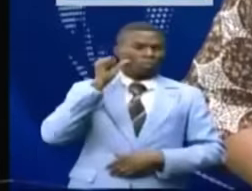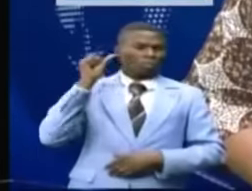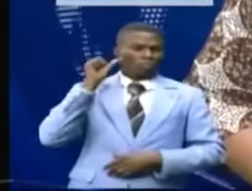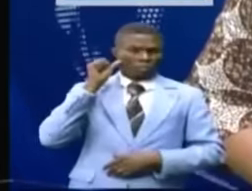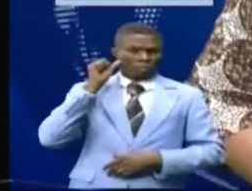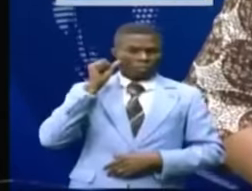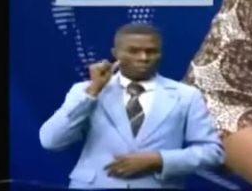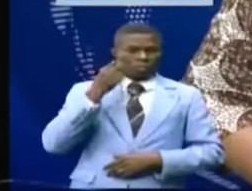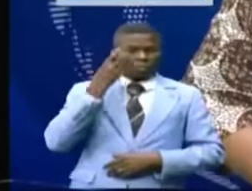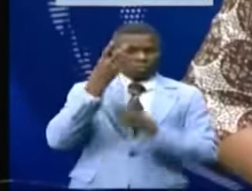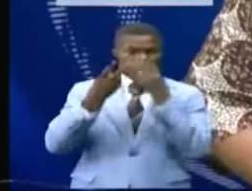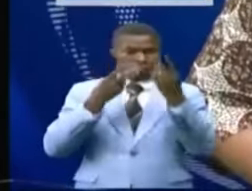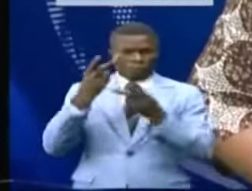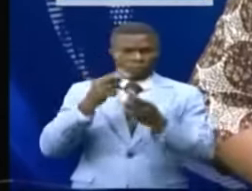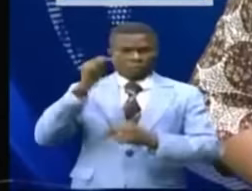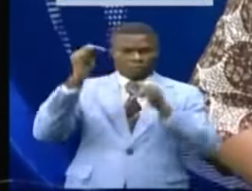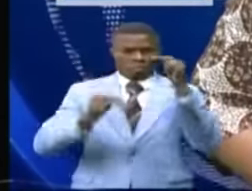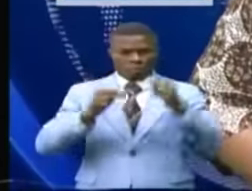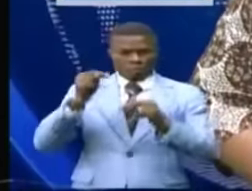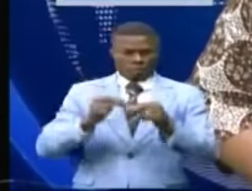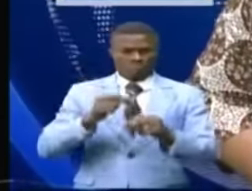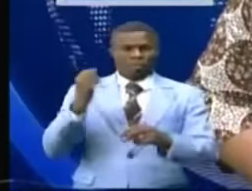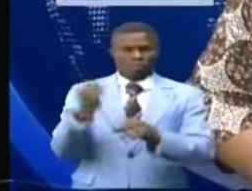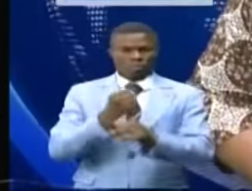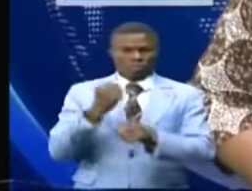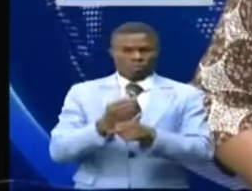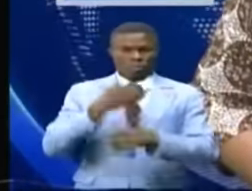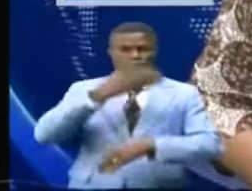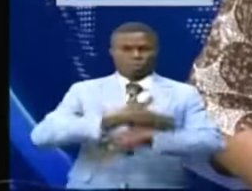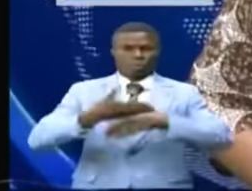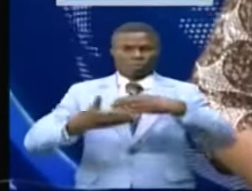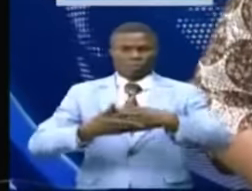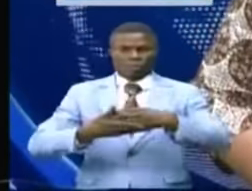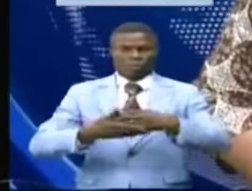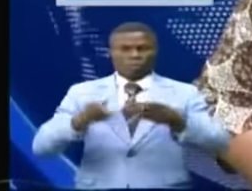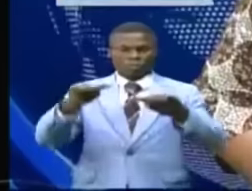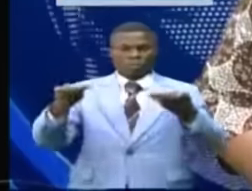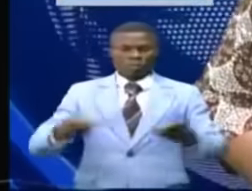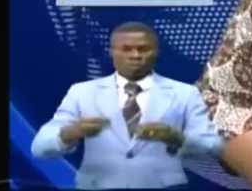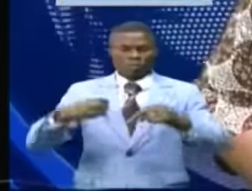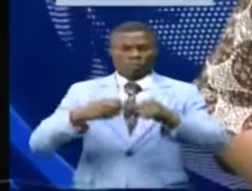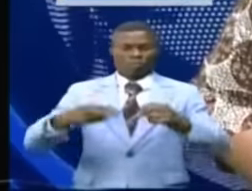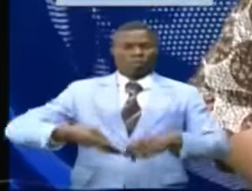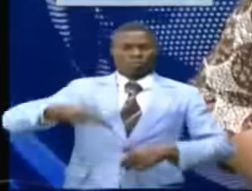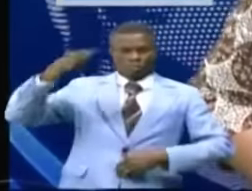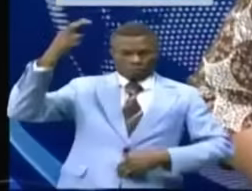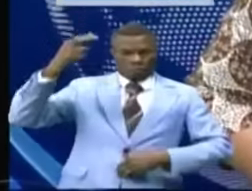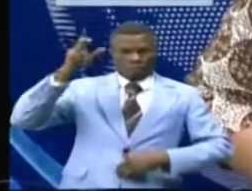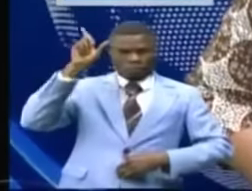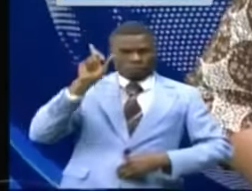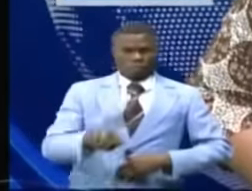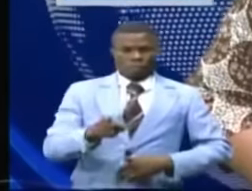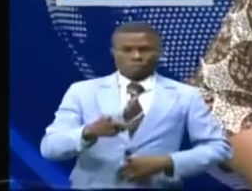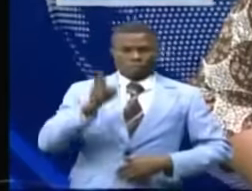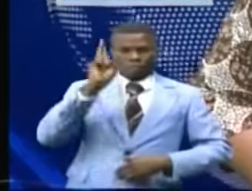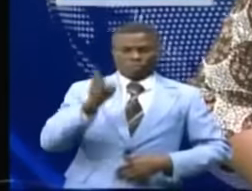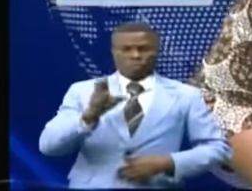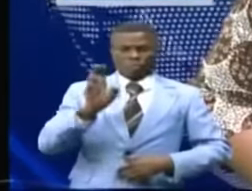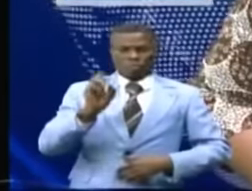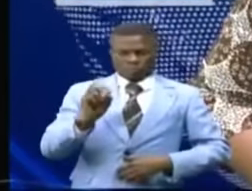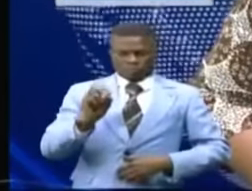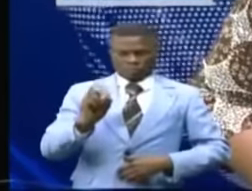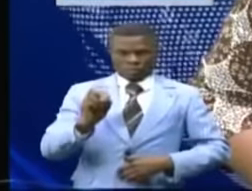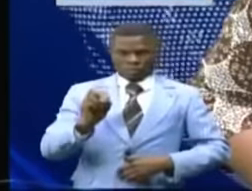pour inspecter le niveau d'exécution des travaux et de construction de postes haute tension 220 kV